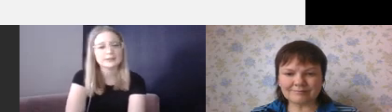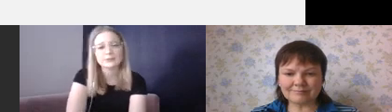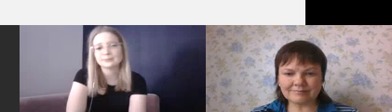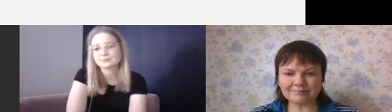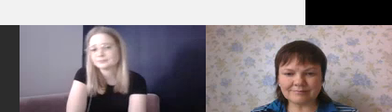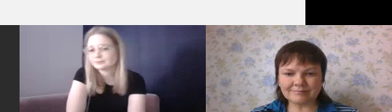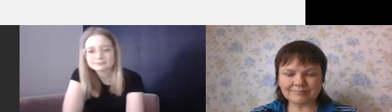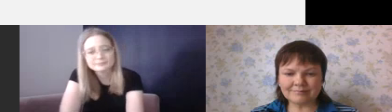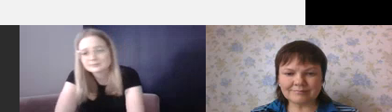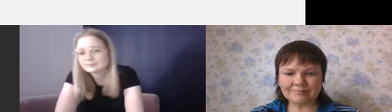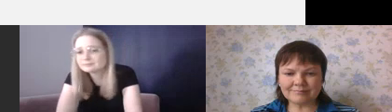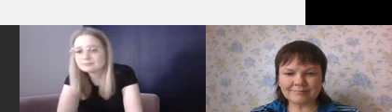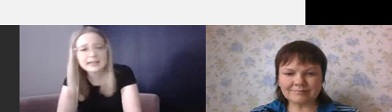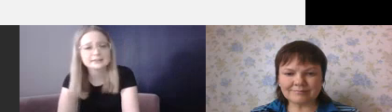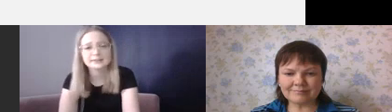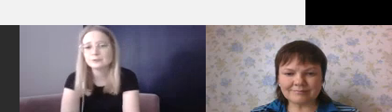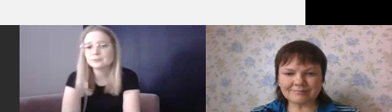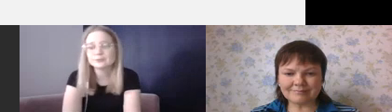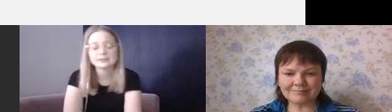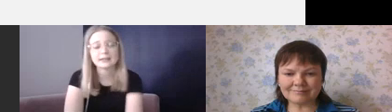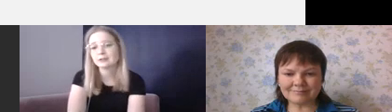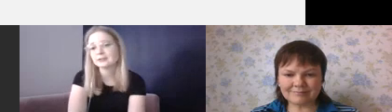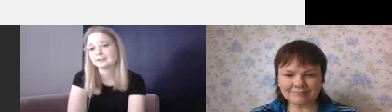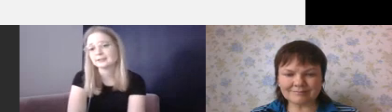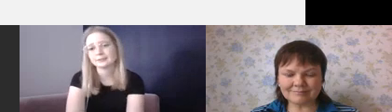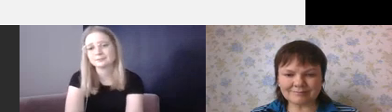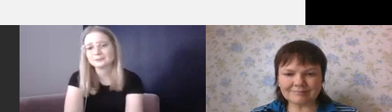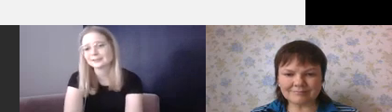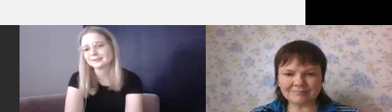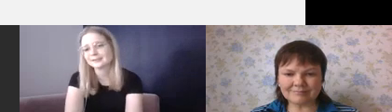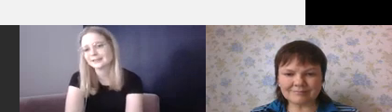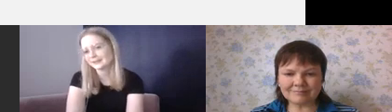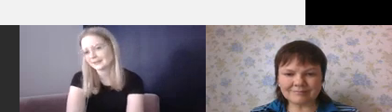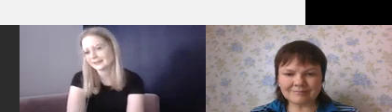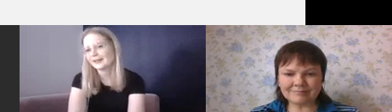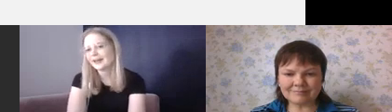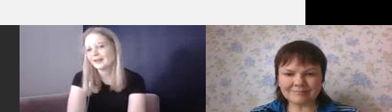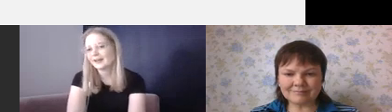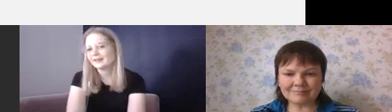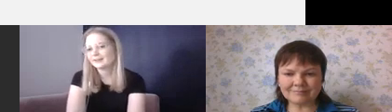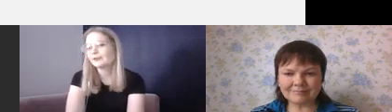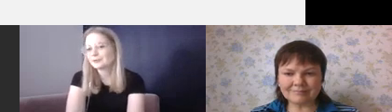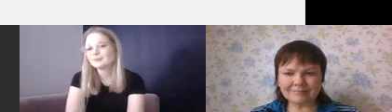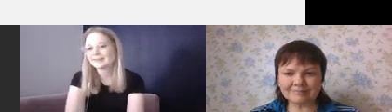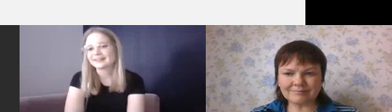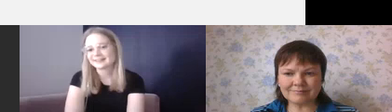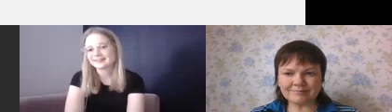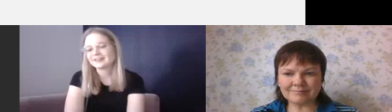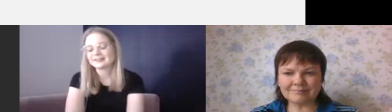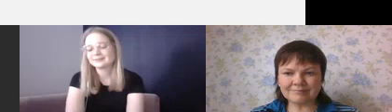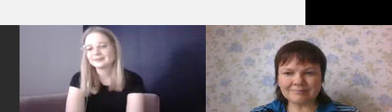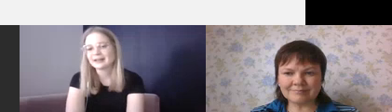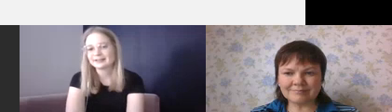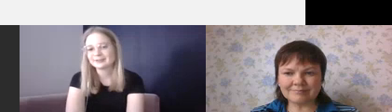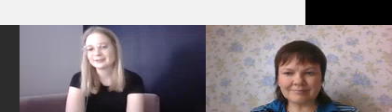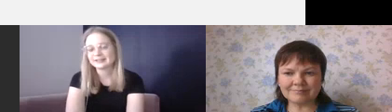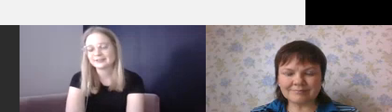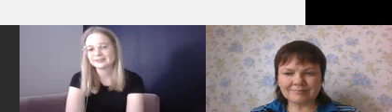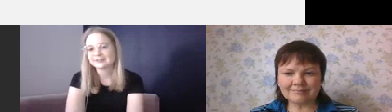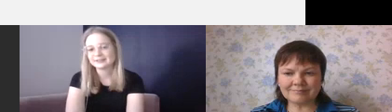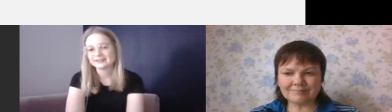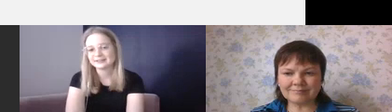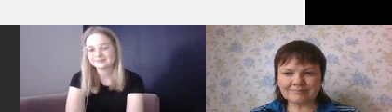et ma ei tea, jäätis ja müümised randades, et ma usun, et see ikkagi toimub näiteks, on ju, et mõelda